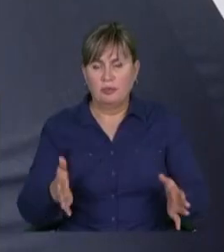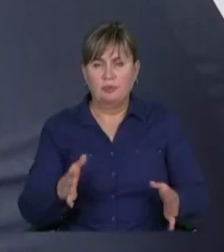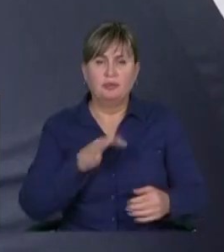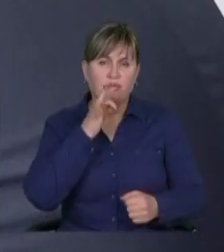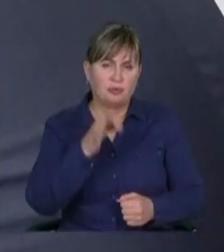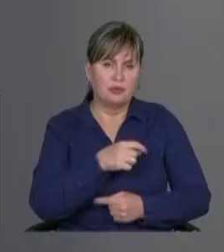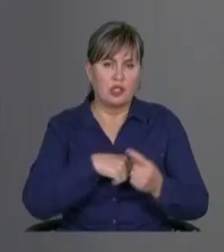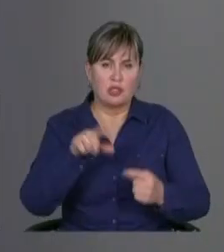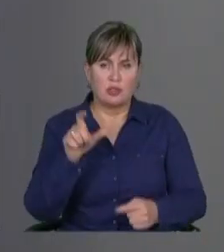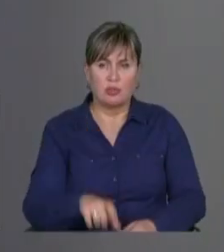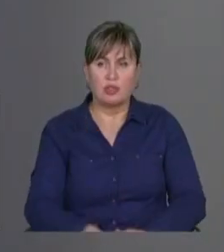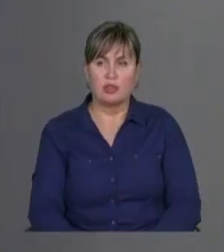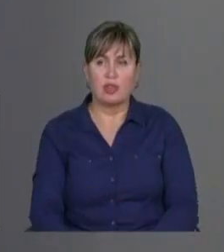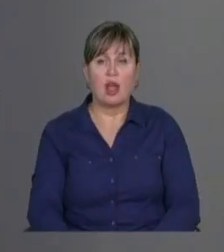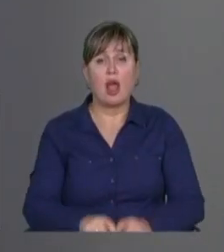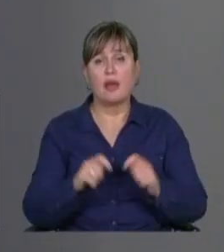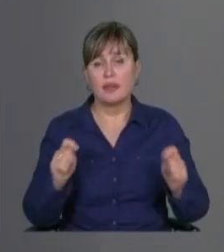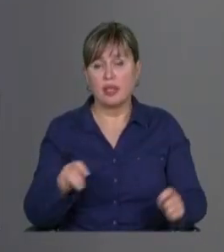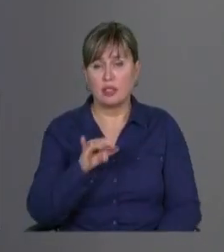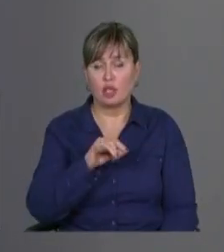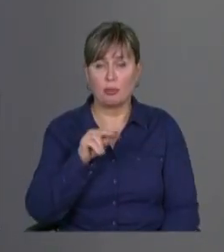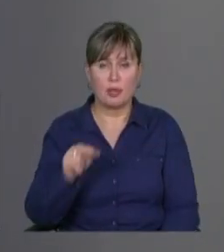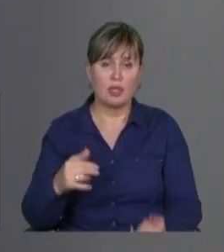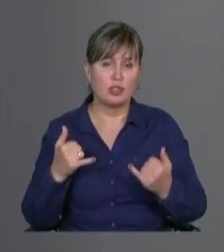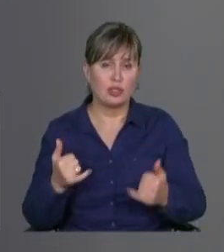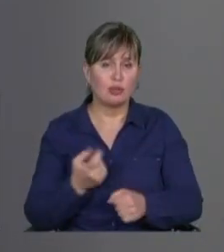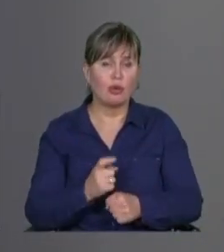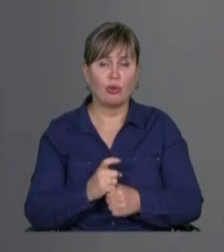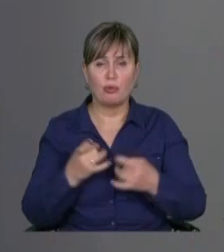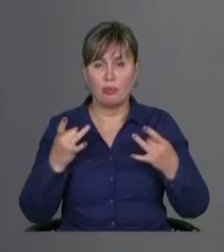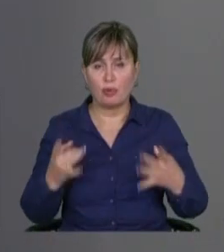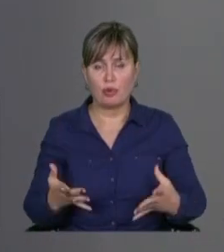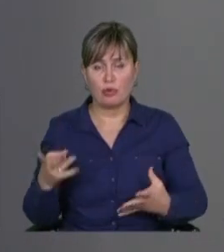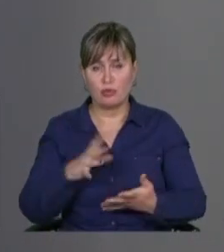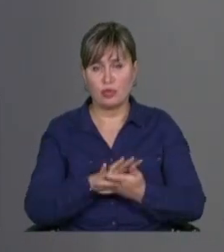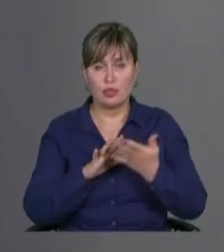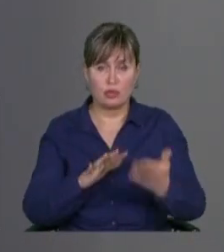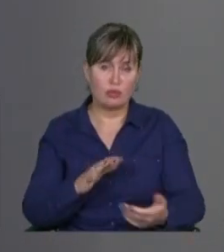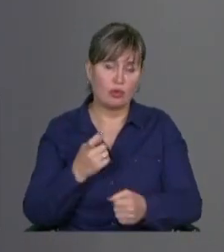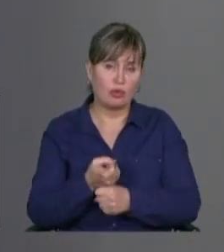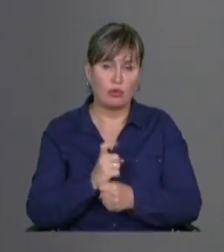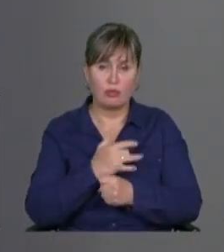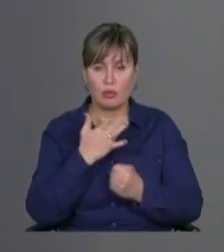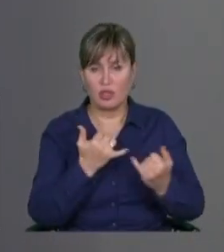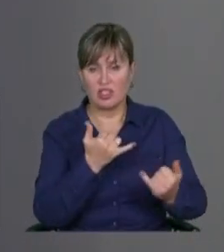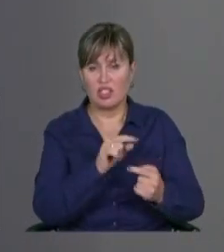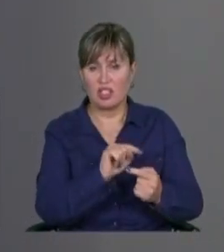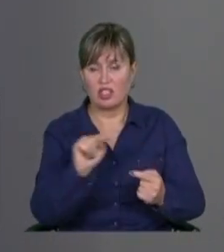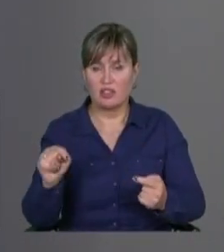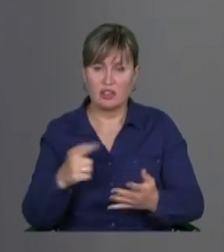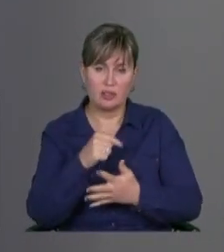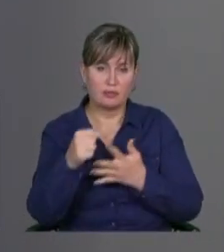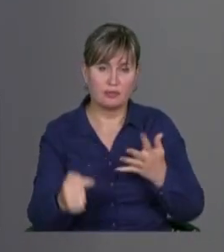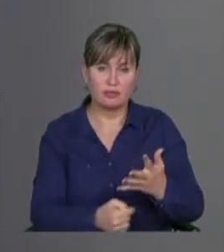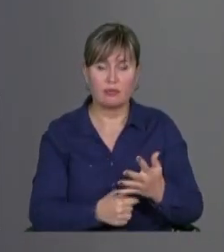отмечает бизнесмен. Открыть индивидуального предпринимателя сейчас очень просто. Нужно подать заявление. Очень много сервисов, банков,